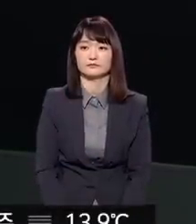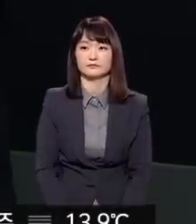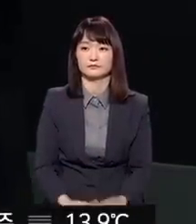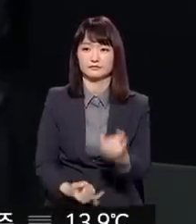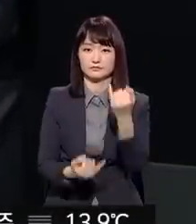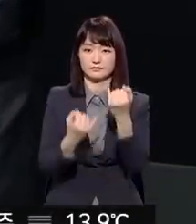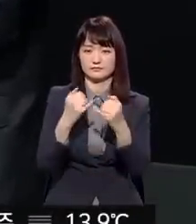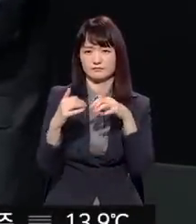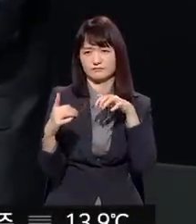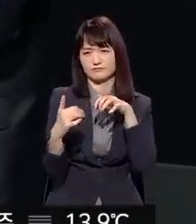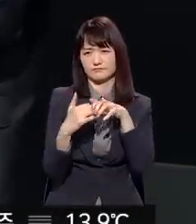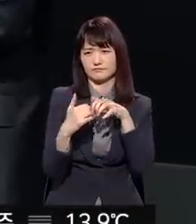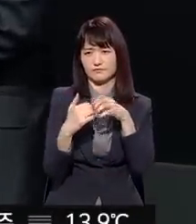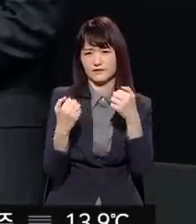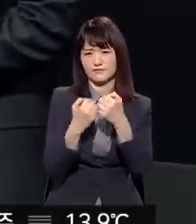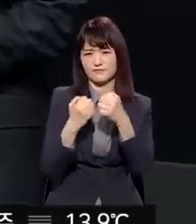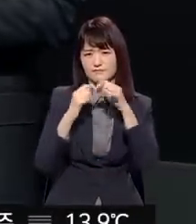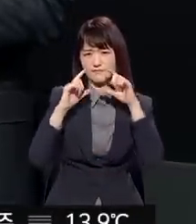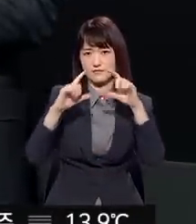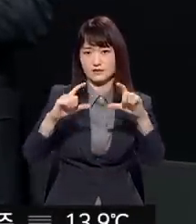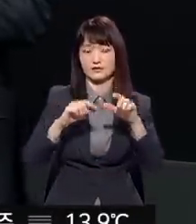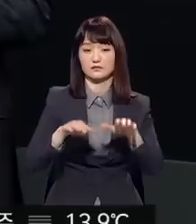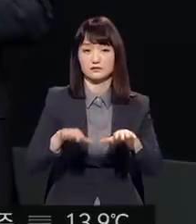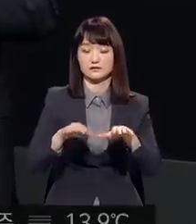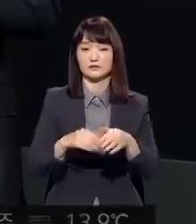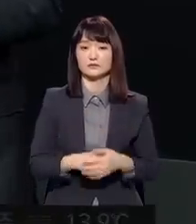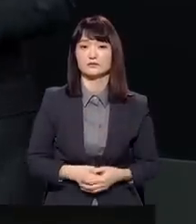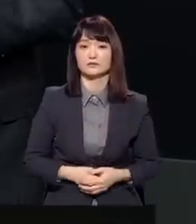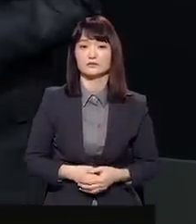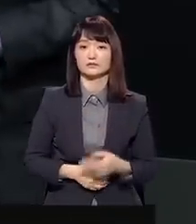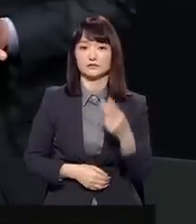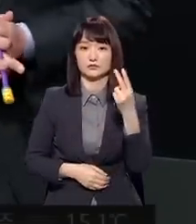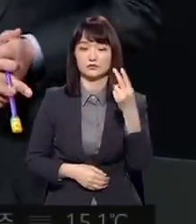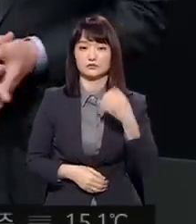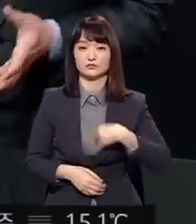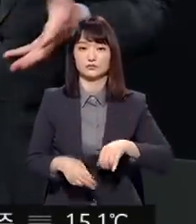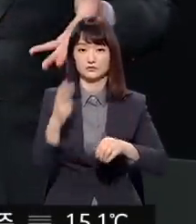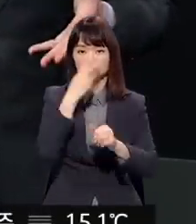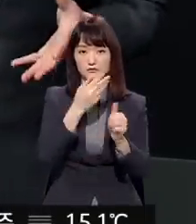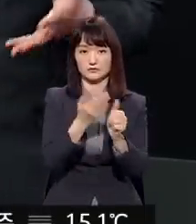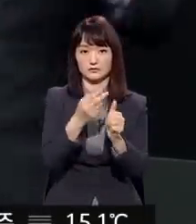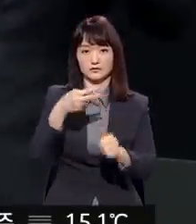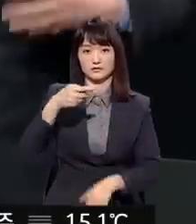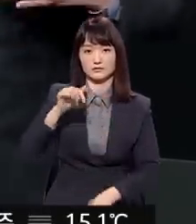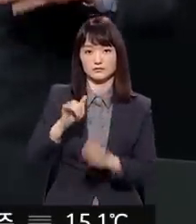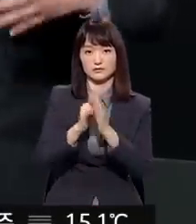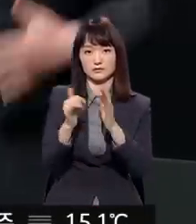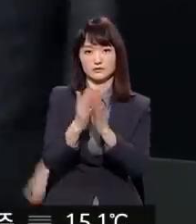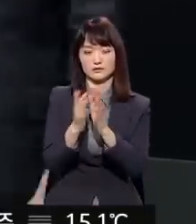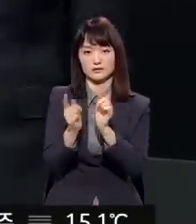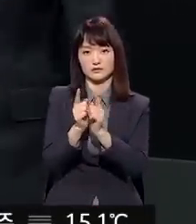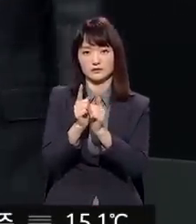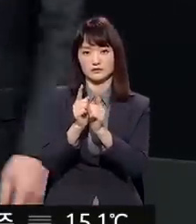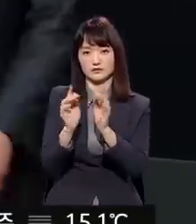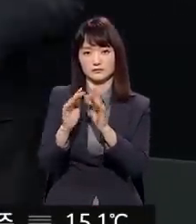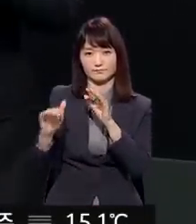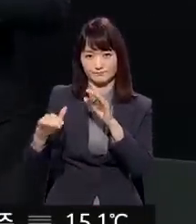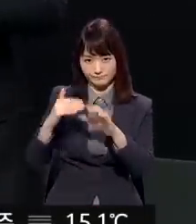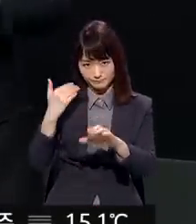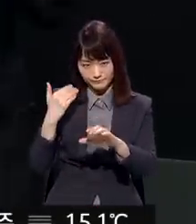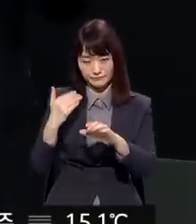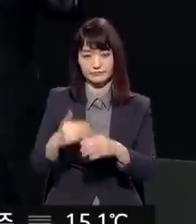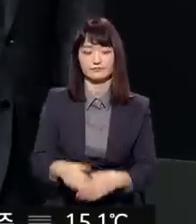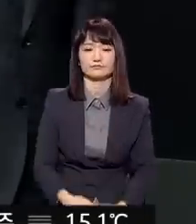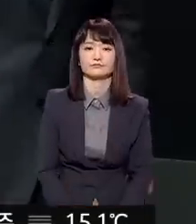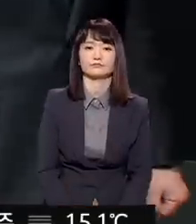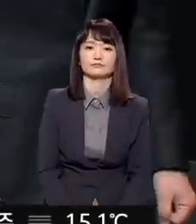자매 전쟁 선포입니다. 자 이번 사연은 말이죠. 두 딸을 키우시는 사반 가족께서 직접 제보해 주신